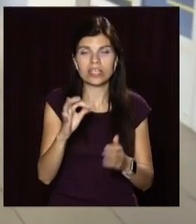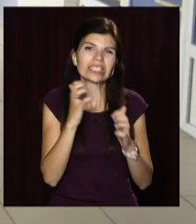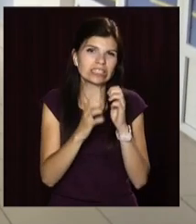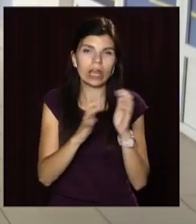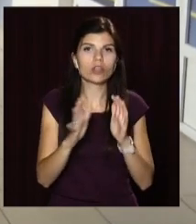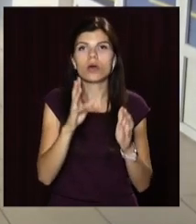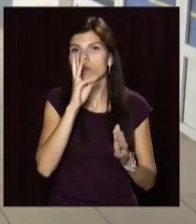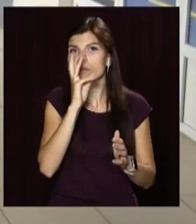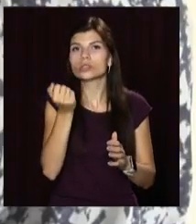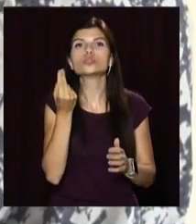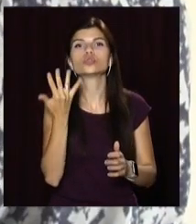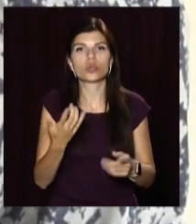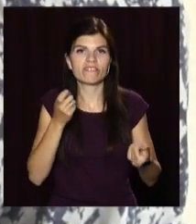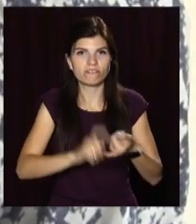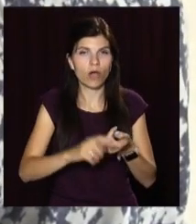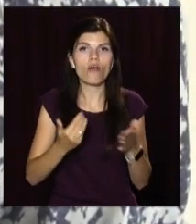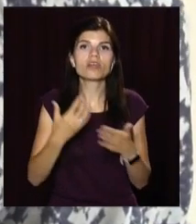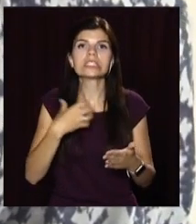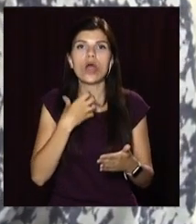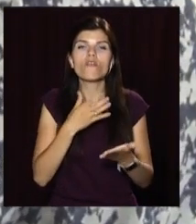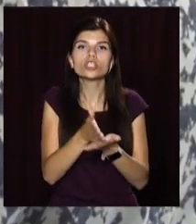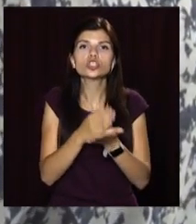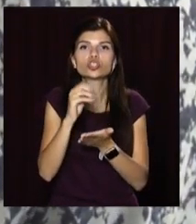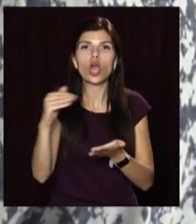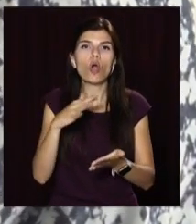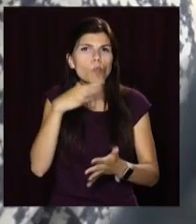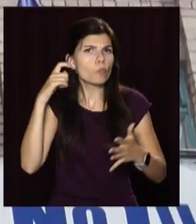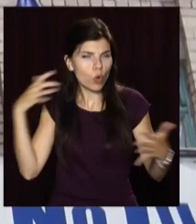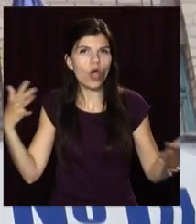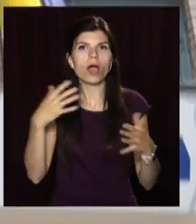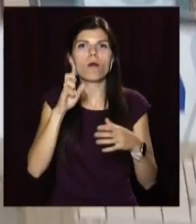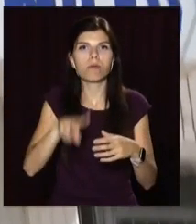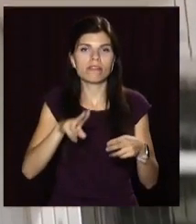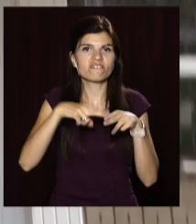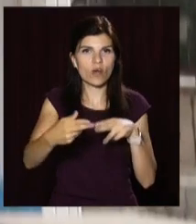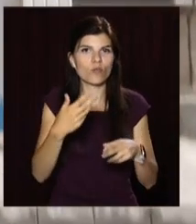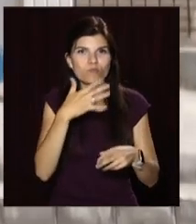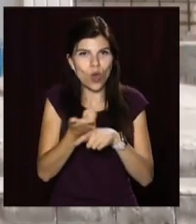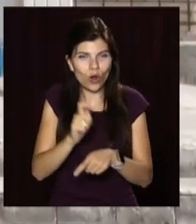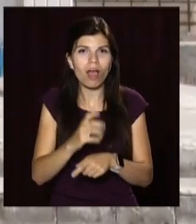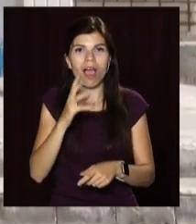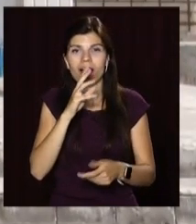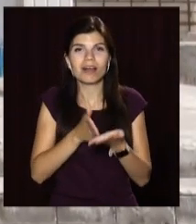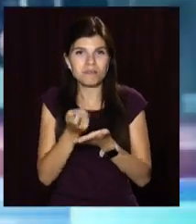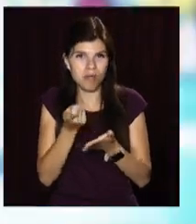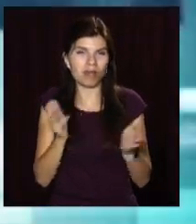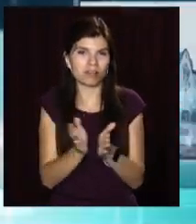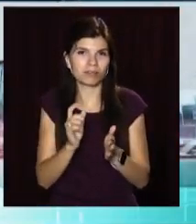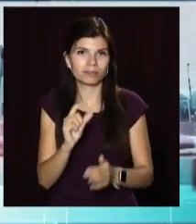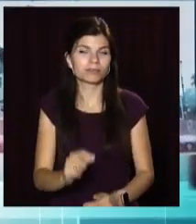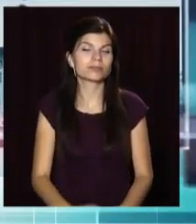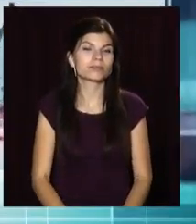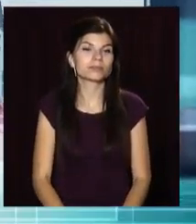середнього доходу, у залежності від страхового стажу. Галина Ізмайлова, Василь Самовар, Open News, телеканал «Відкритий».